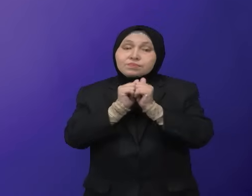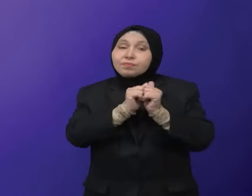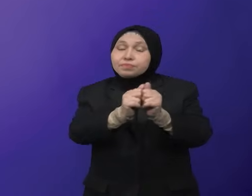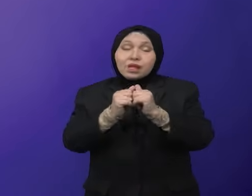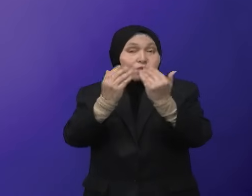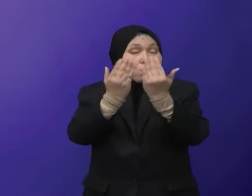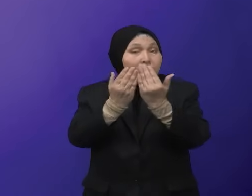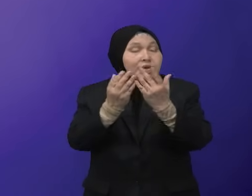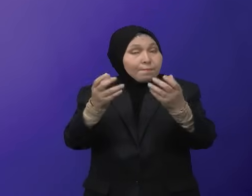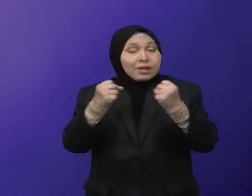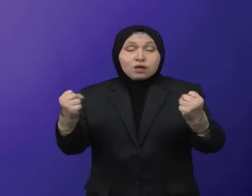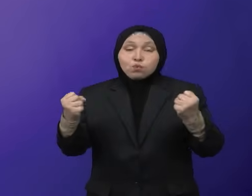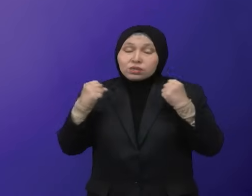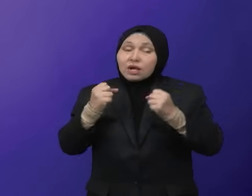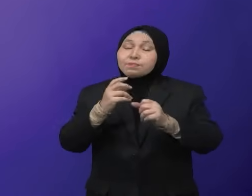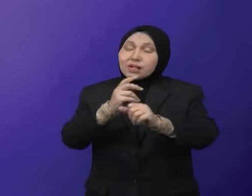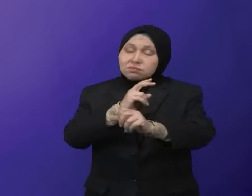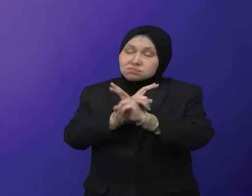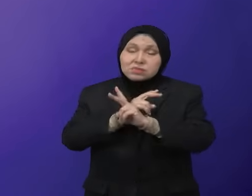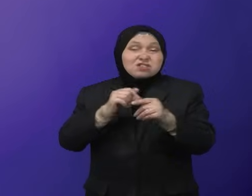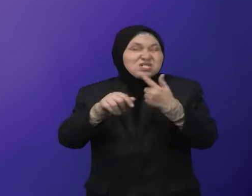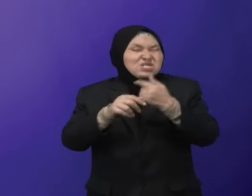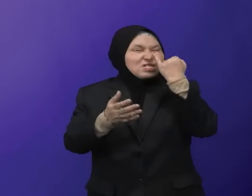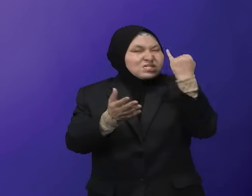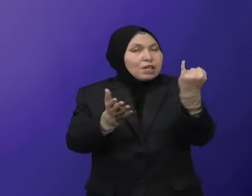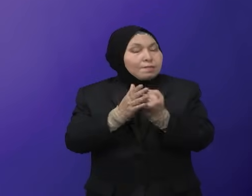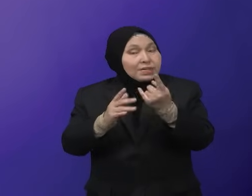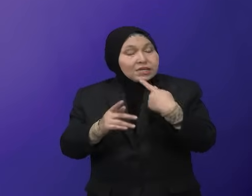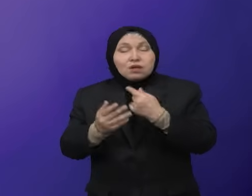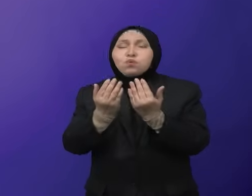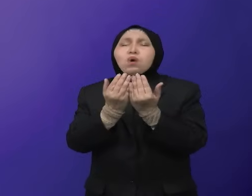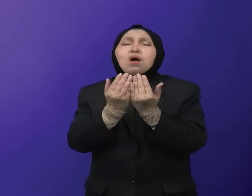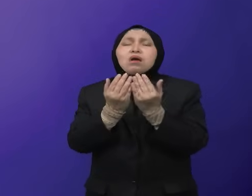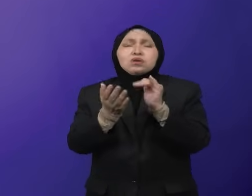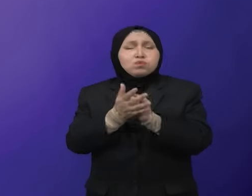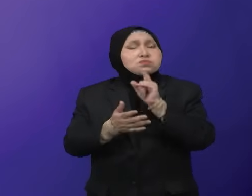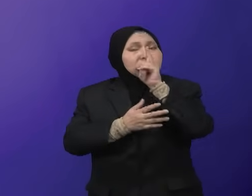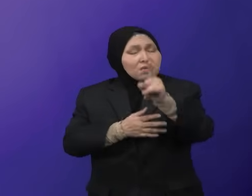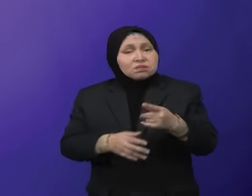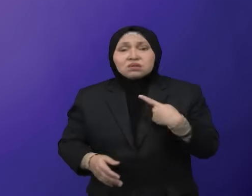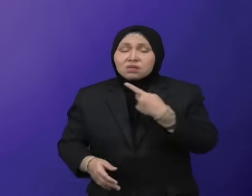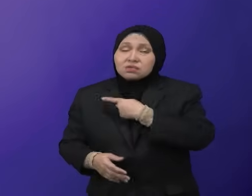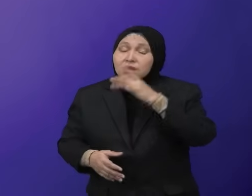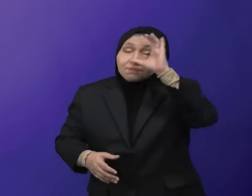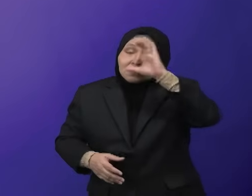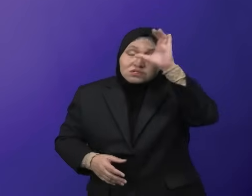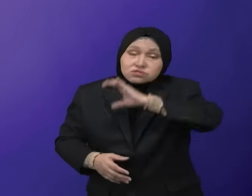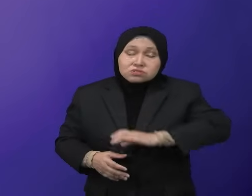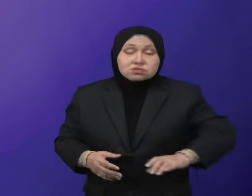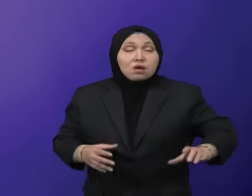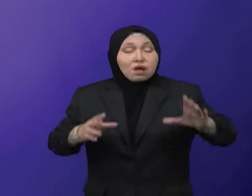berdoa memohon kekuatan dan perlindungan saat dizalimi. Ya, apabila kita berdoa itu, sebenarnya kita mencari